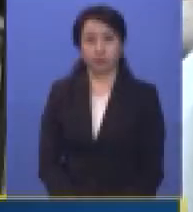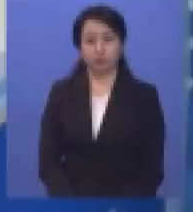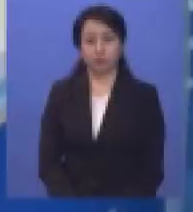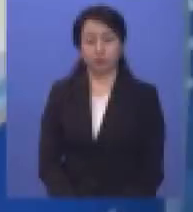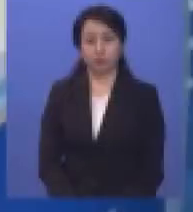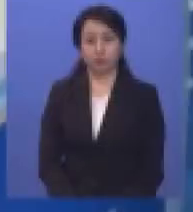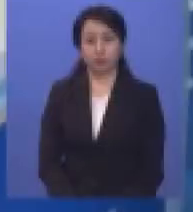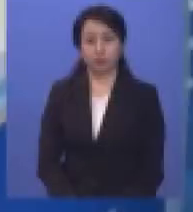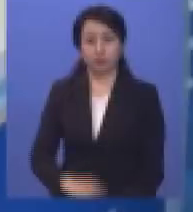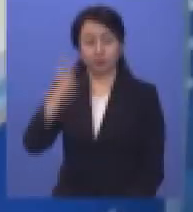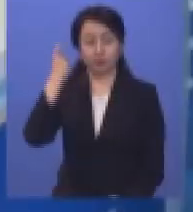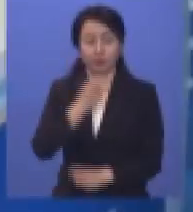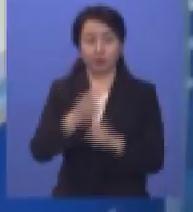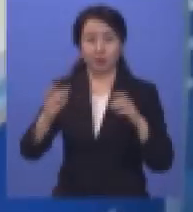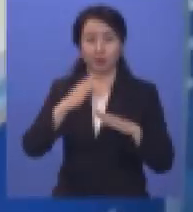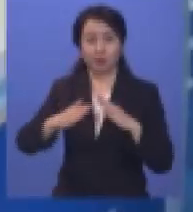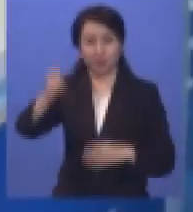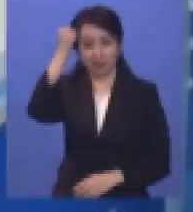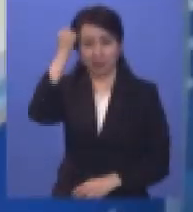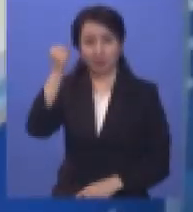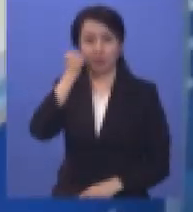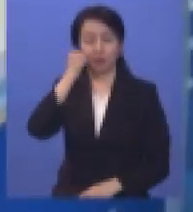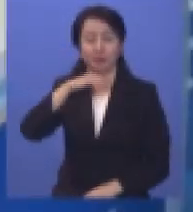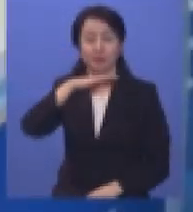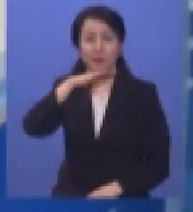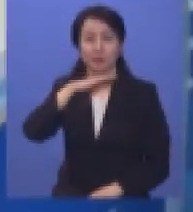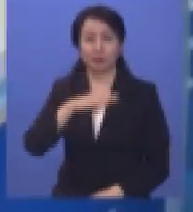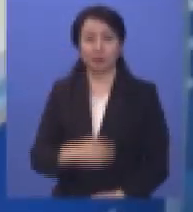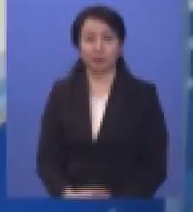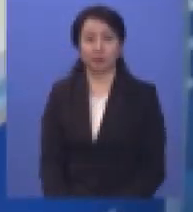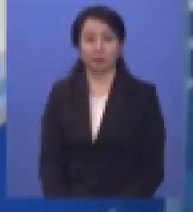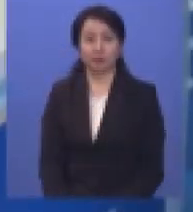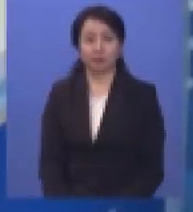А на этом наш выпуск подошел к концу. Всего доброго и до встречи в эфире.